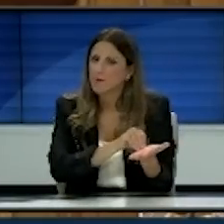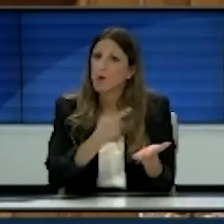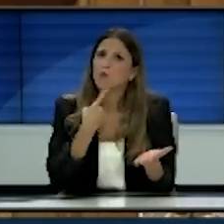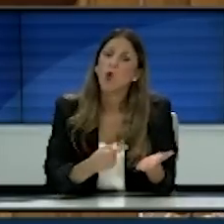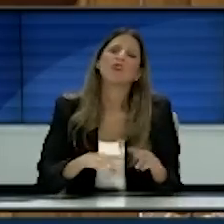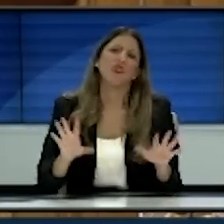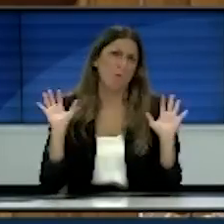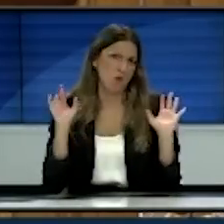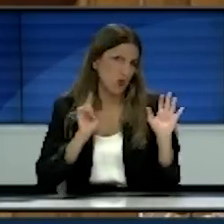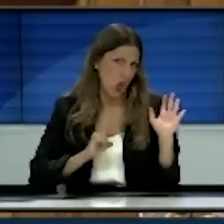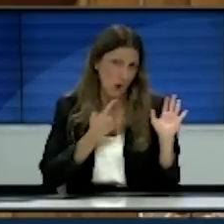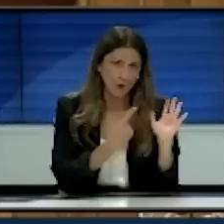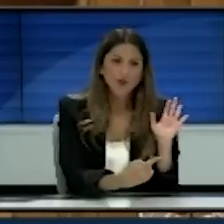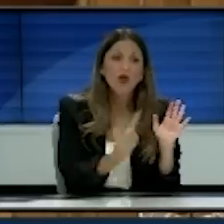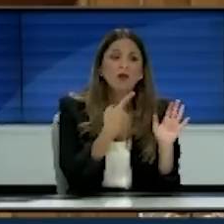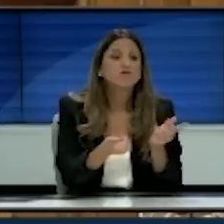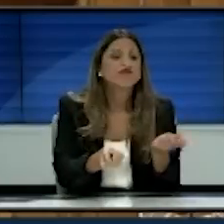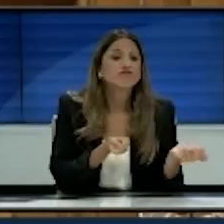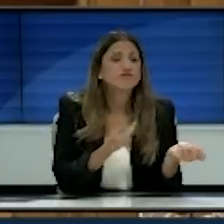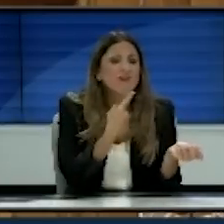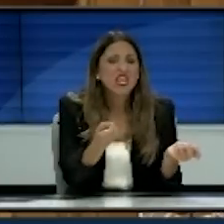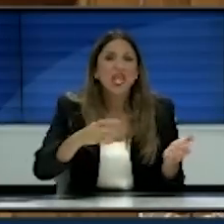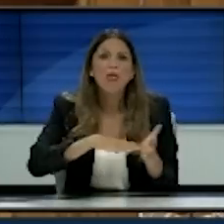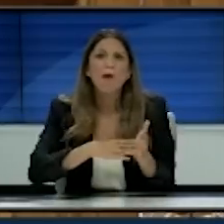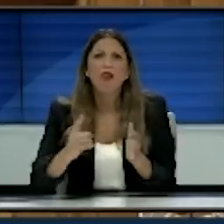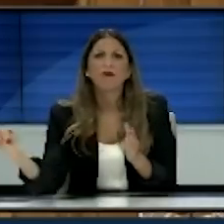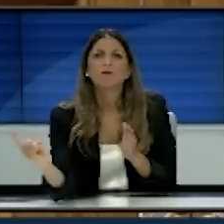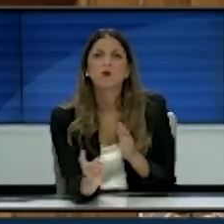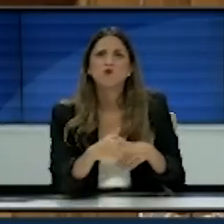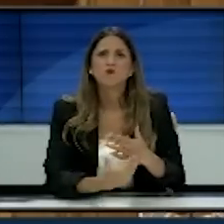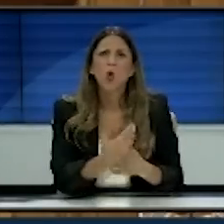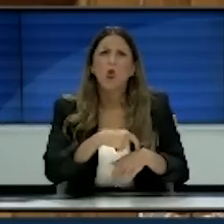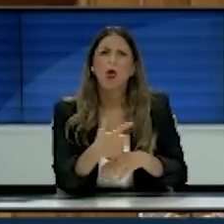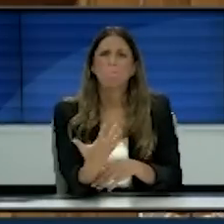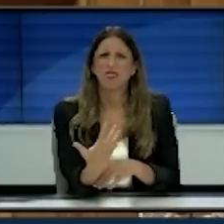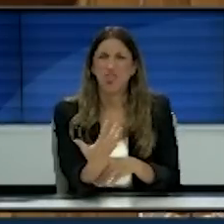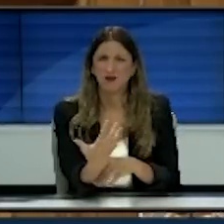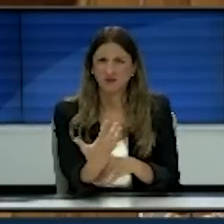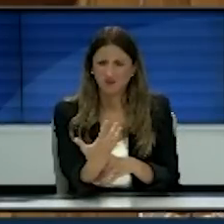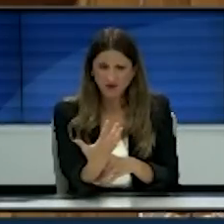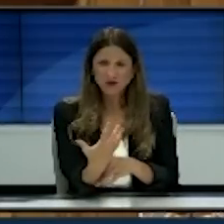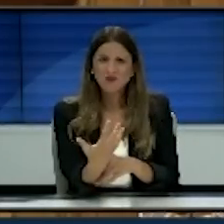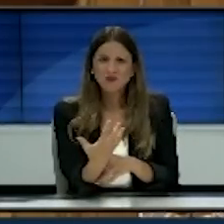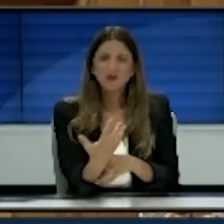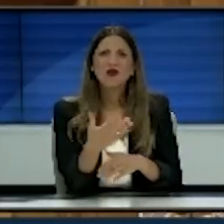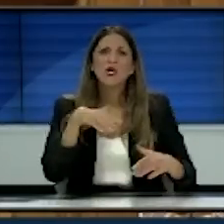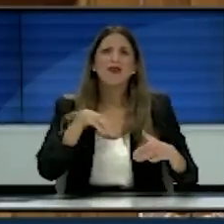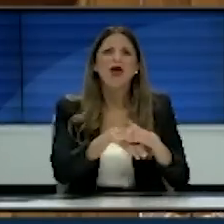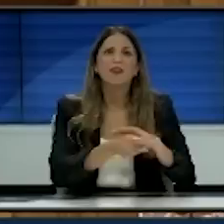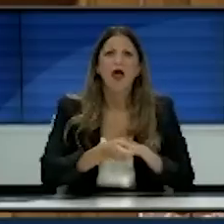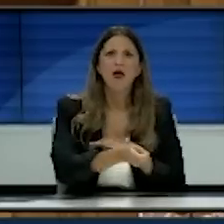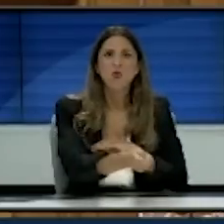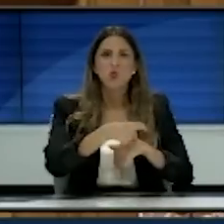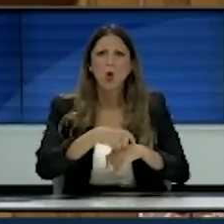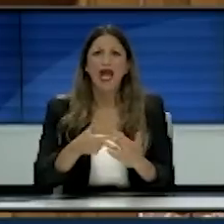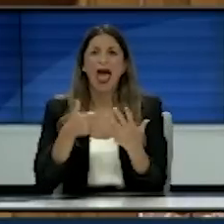είναι. Δόθηκαν οδηγίες σε εργαζόμενους που πιάνουν δουλειά στις 5 π.μ. να χτυπάνε την κάρτα τους στις